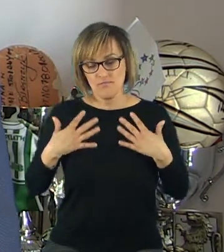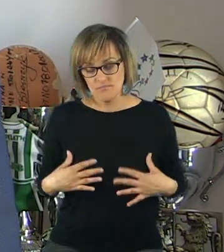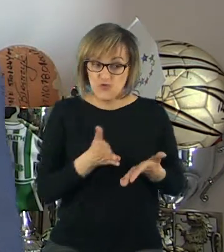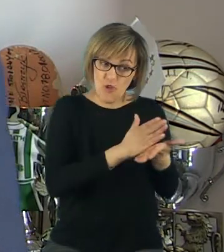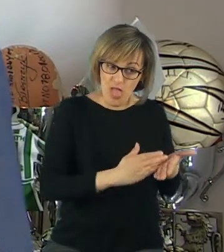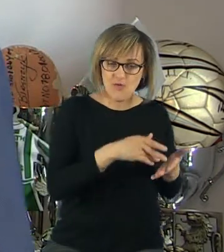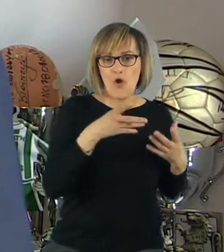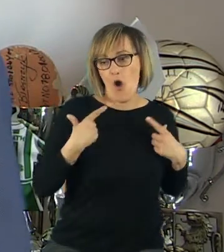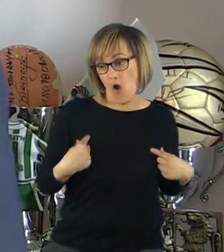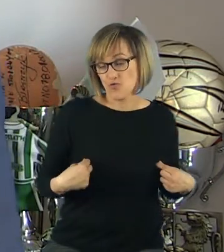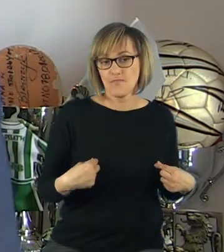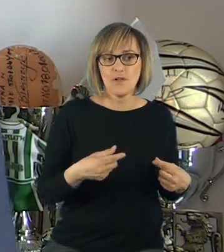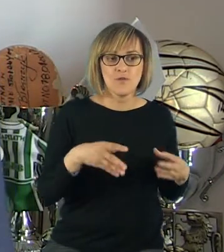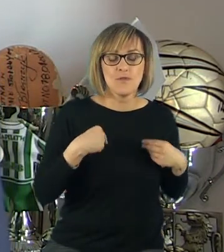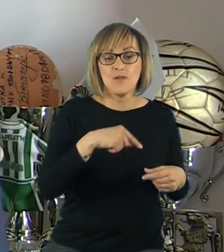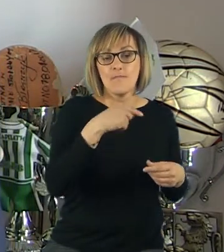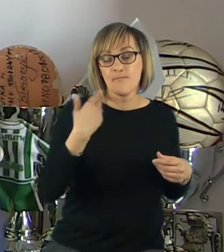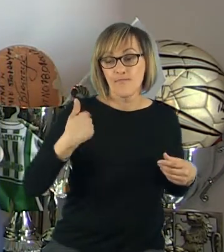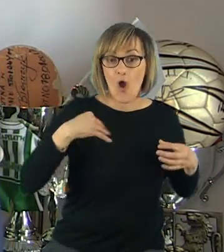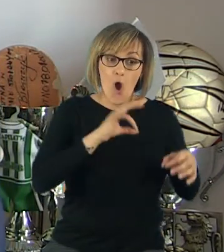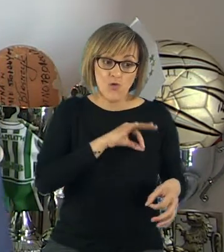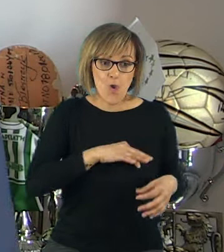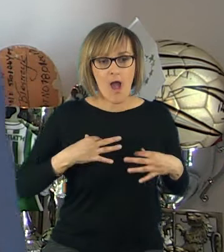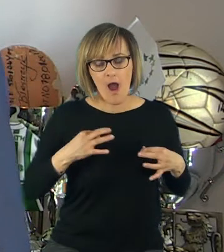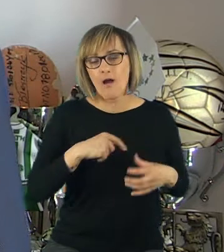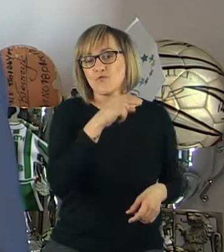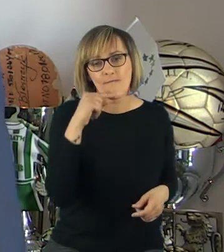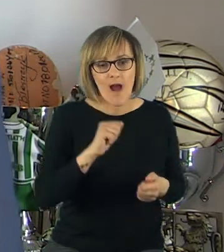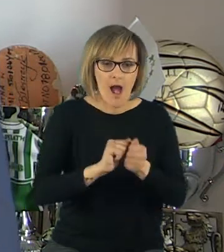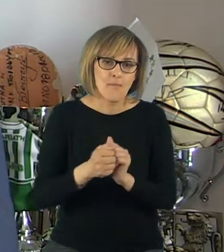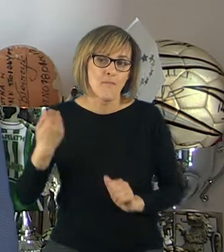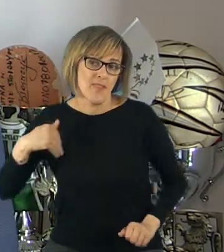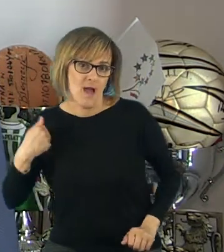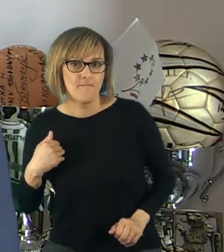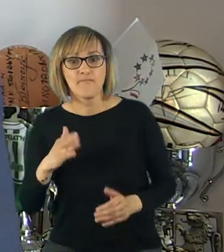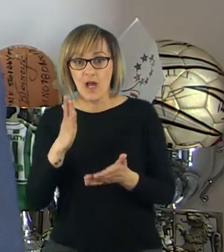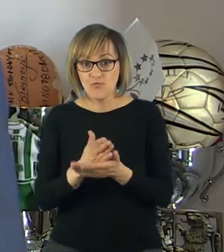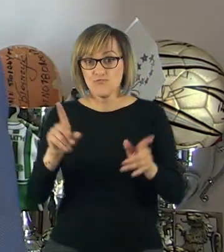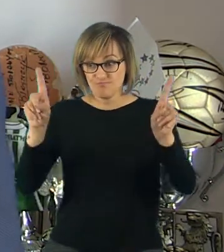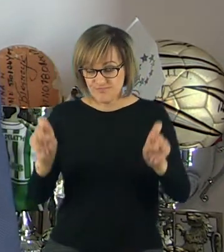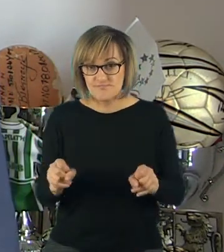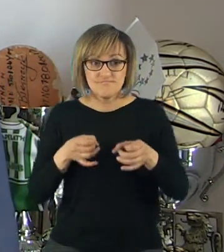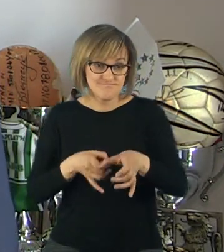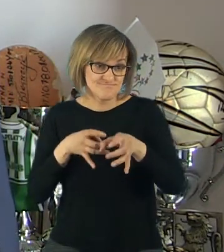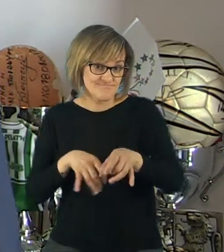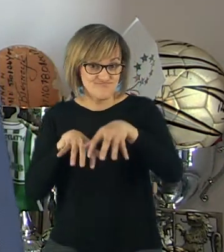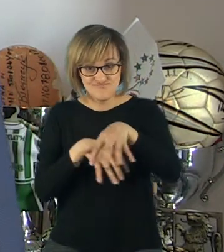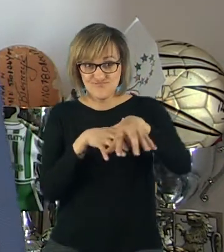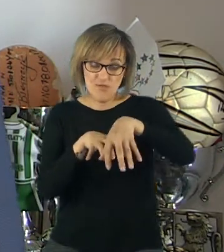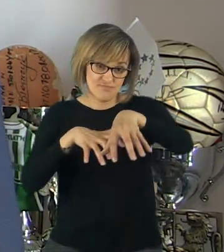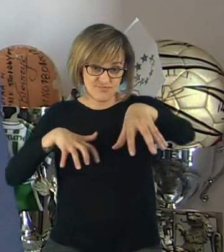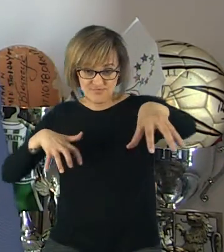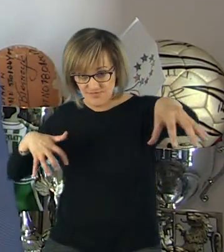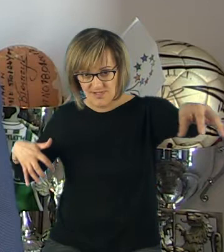część uczestników koszulki białe, a część czerwone. No i potem jak stawka się rozciągnie